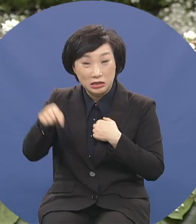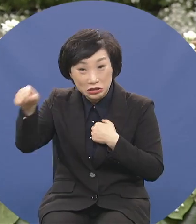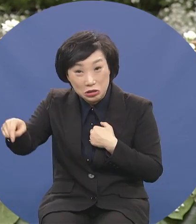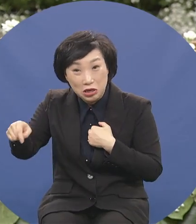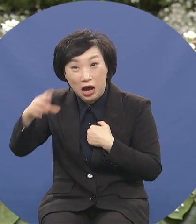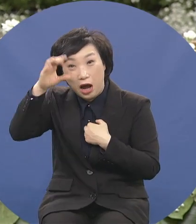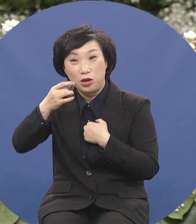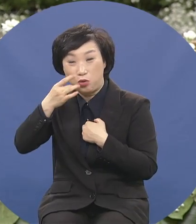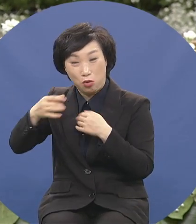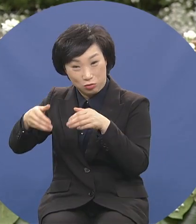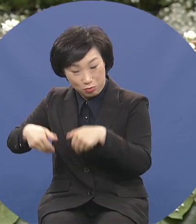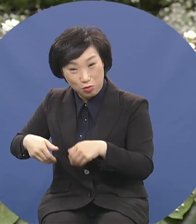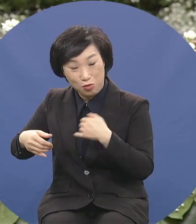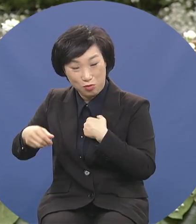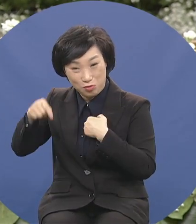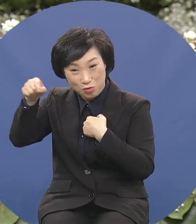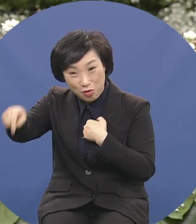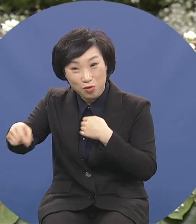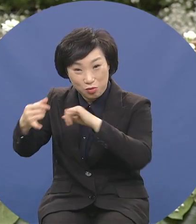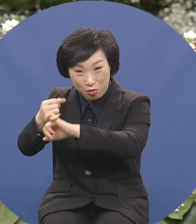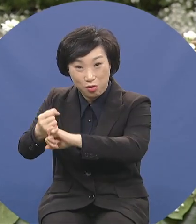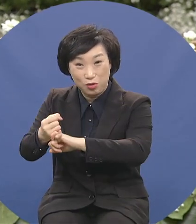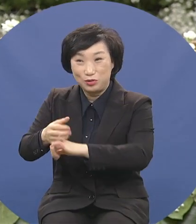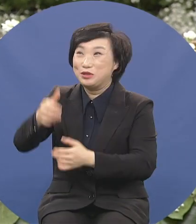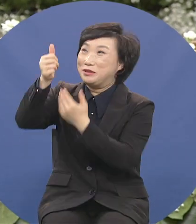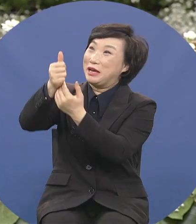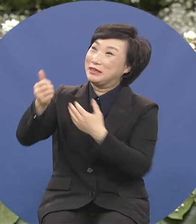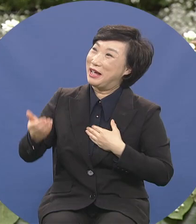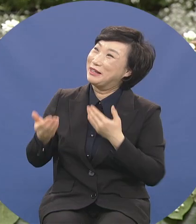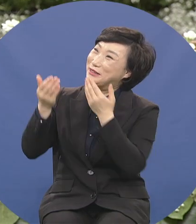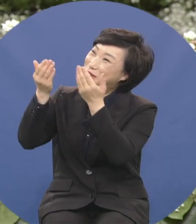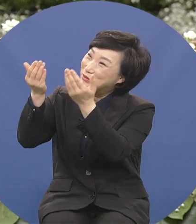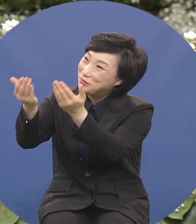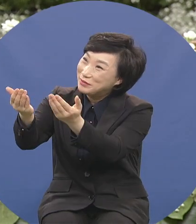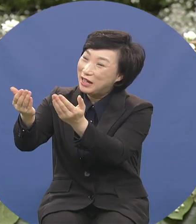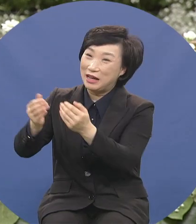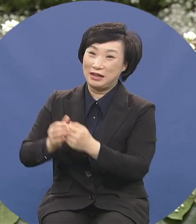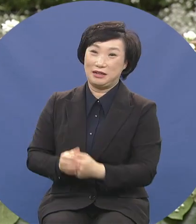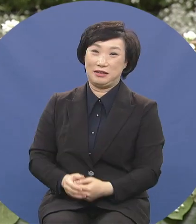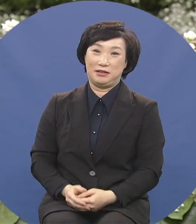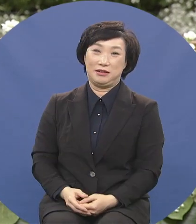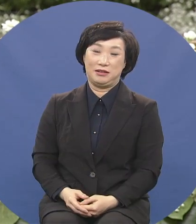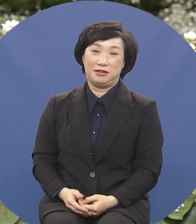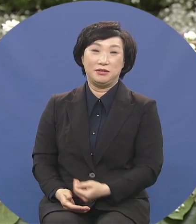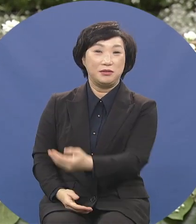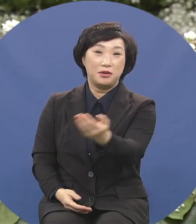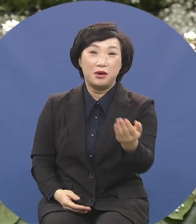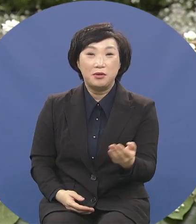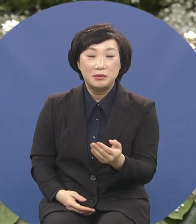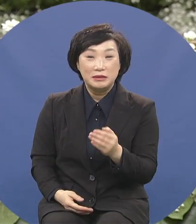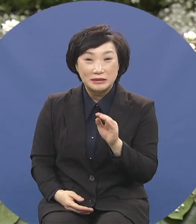알곡되어서 우리 주님께 이렇게 나를 드립니다 라고